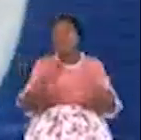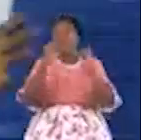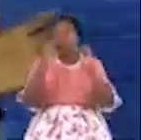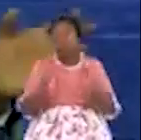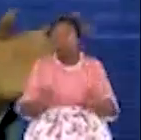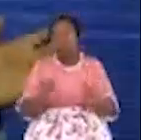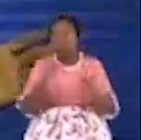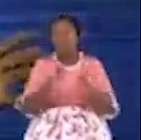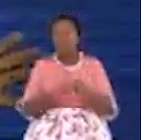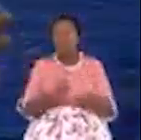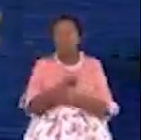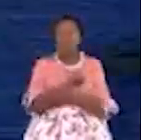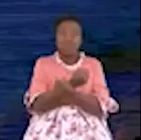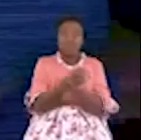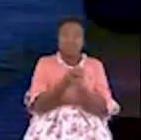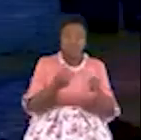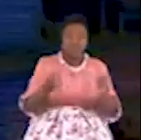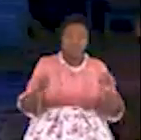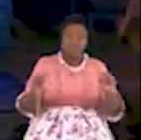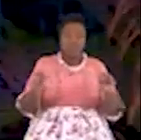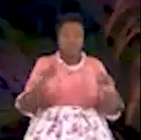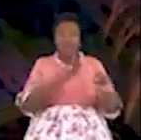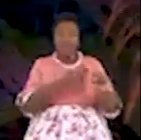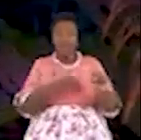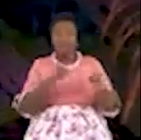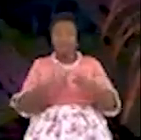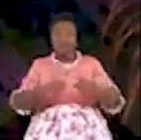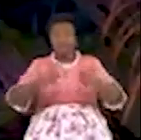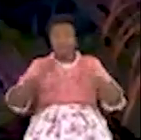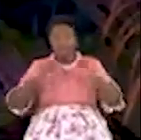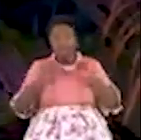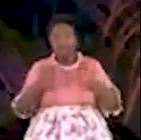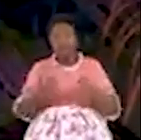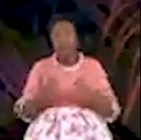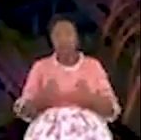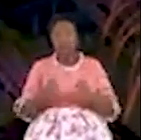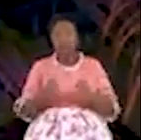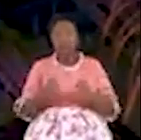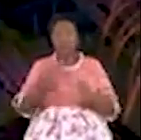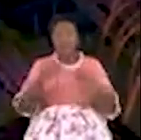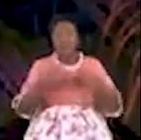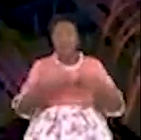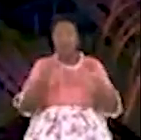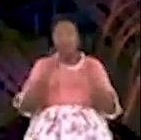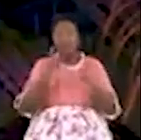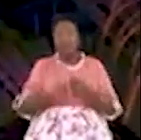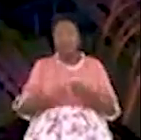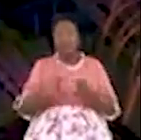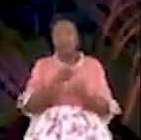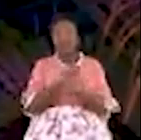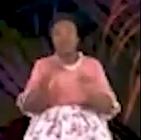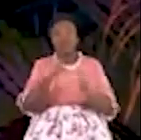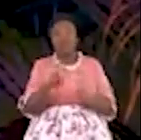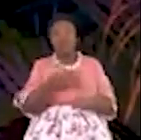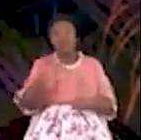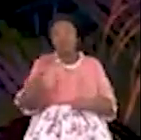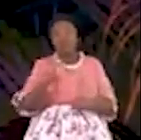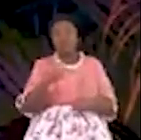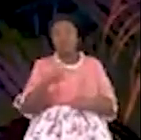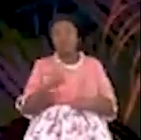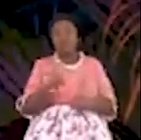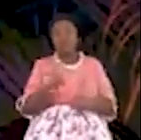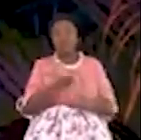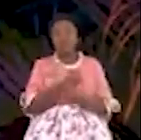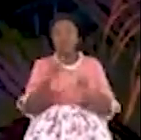ịzọpụta na ịgbaga ume. O nwere ike ịzọpụta gị na nzọpụta.